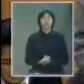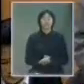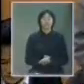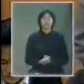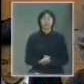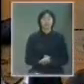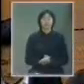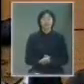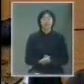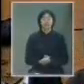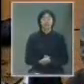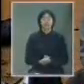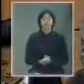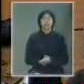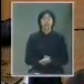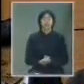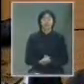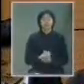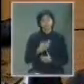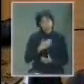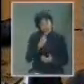ผมได้พบความเป็นจริงว่า